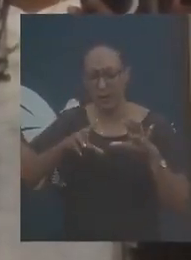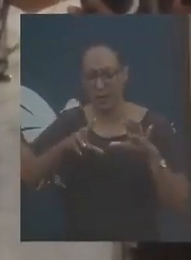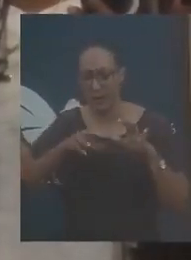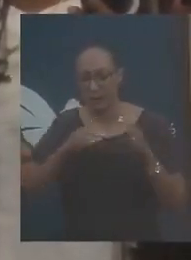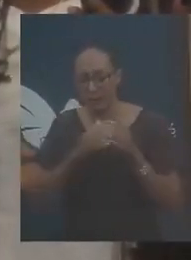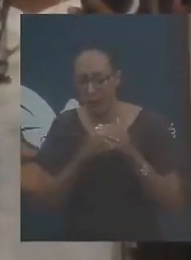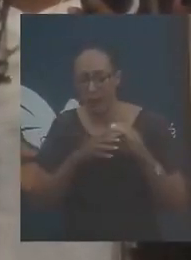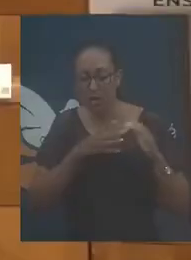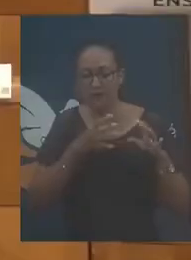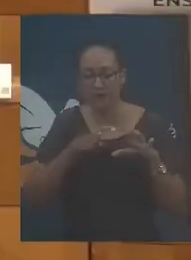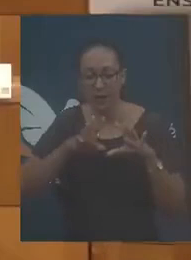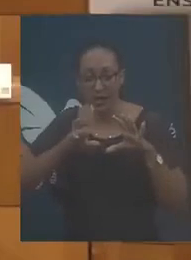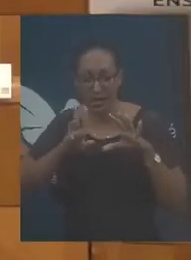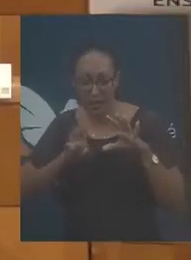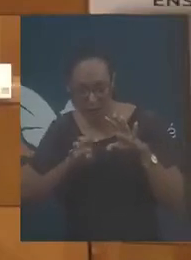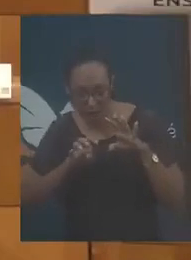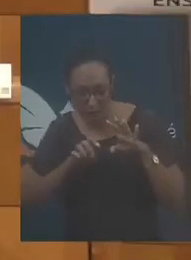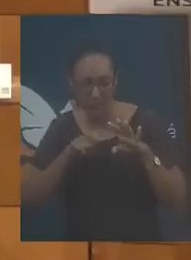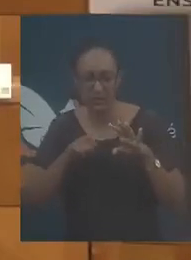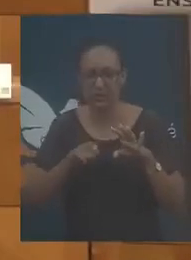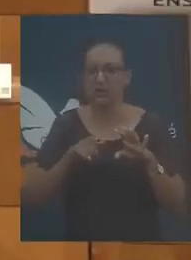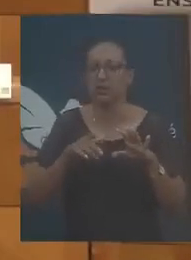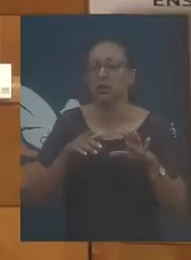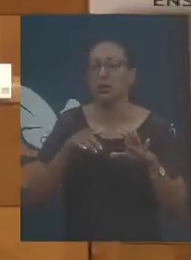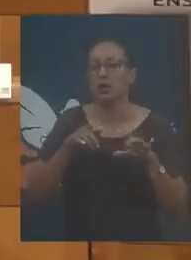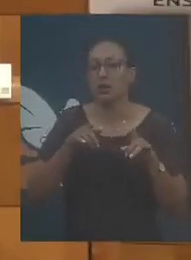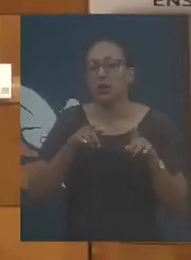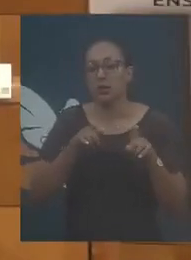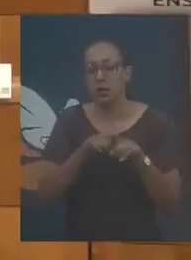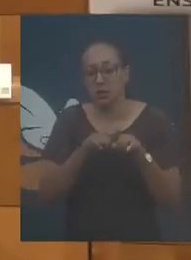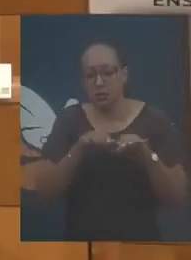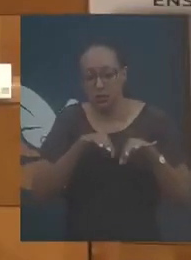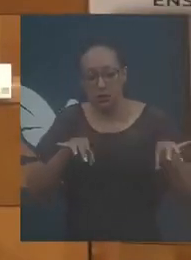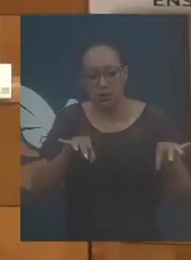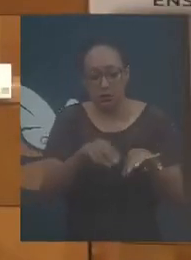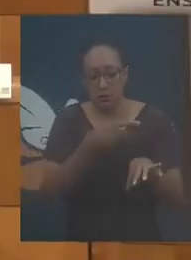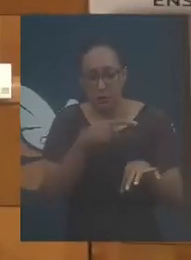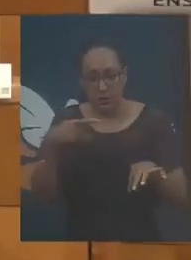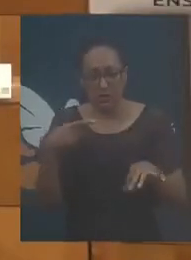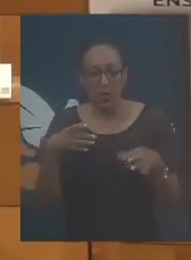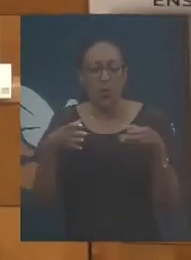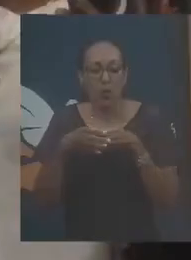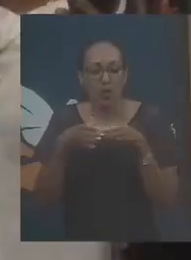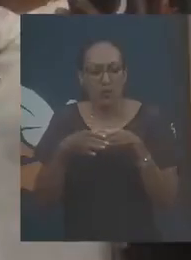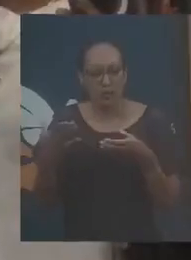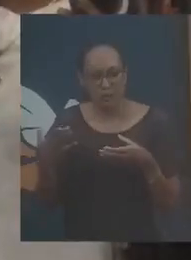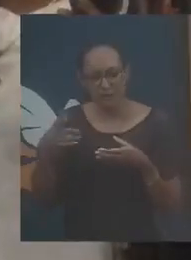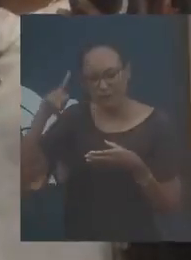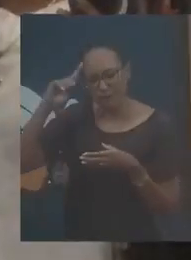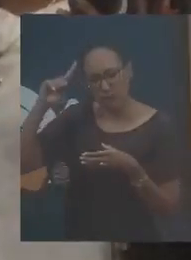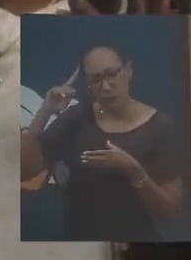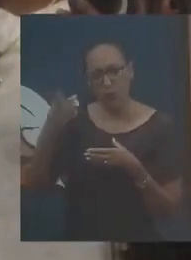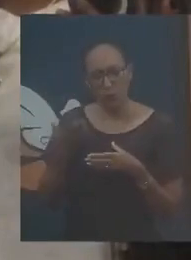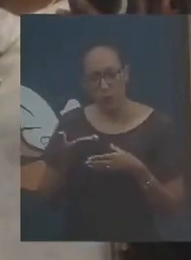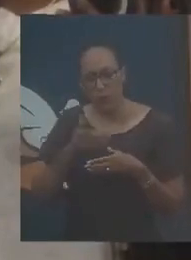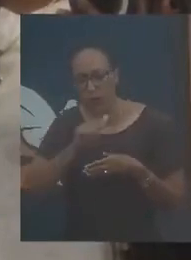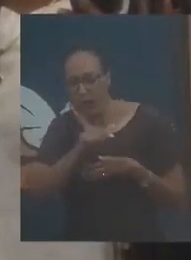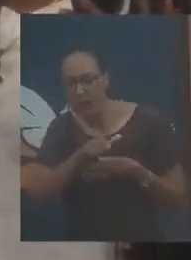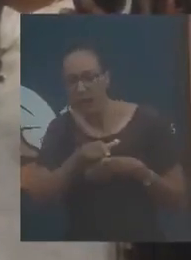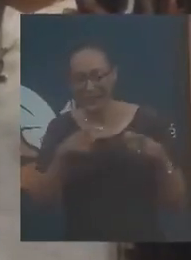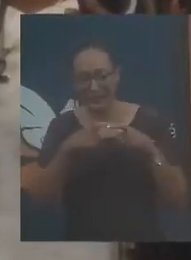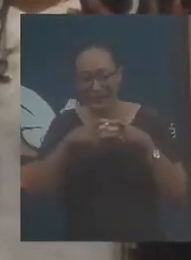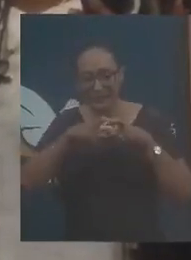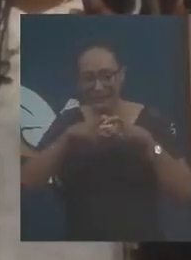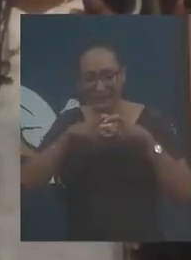d'Arlé. Cette propriété vous appartient à la collectivité. Comment vous expliquer qu'il y a un titre de propriété